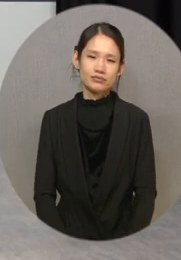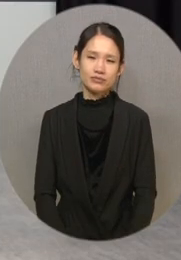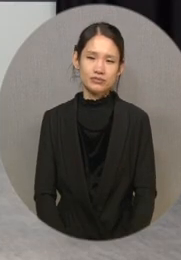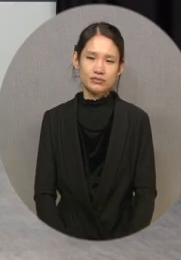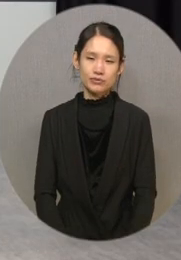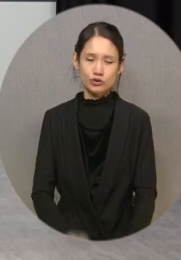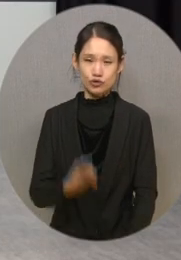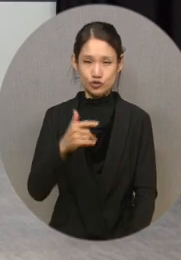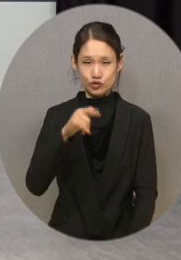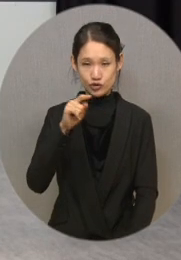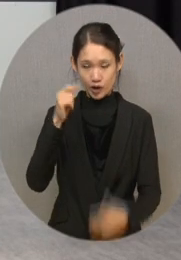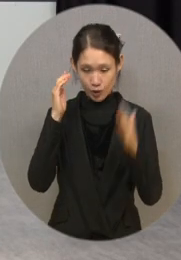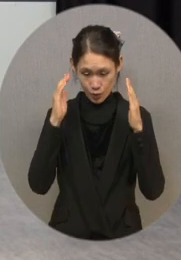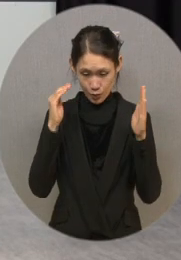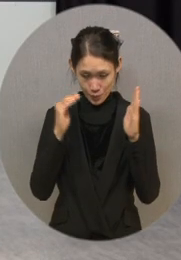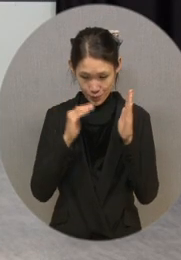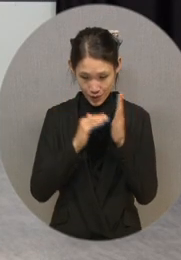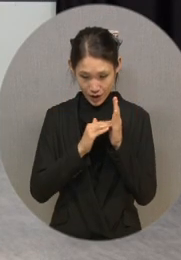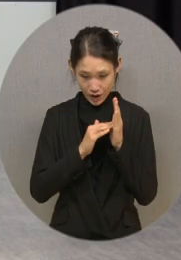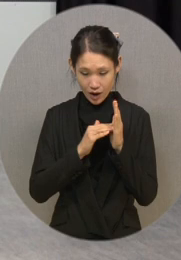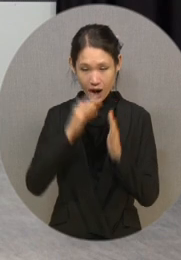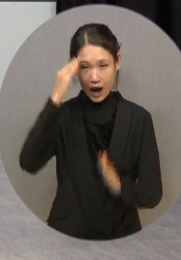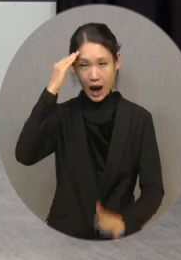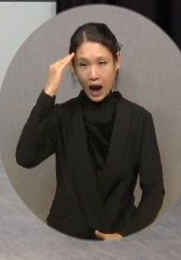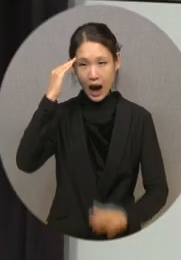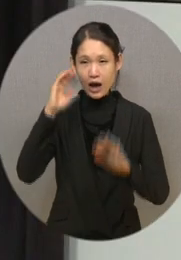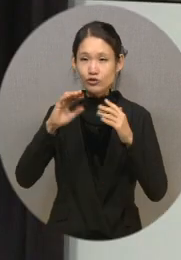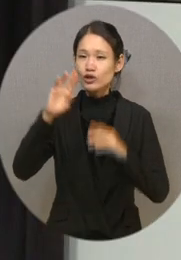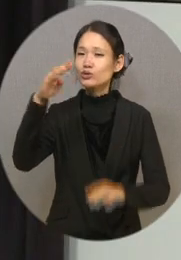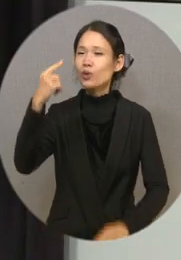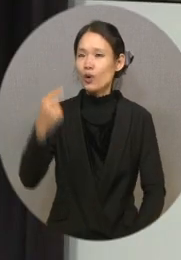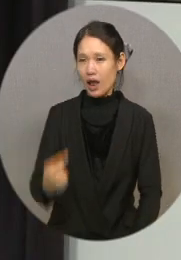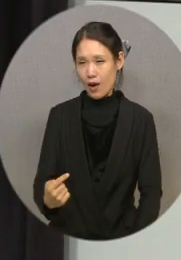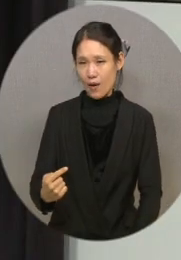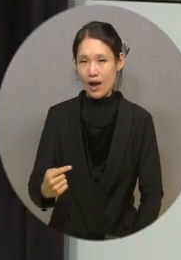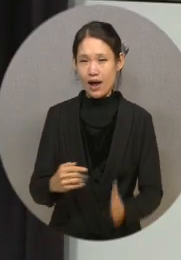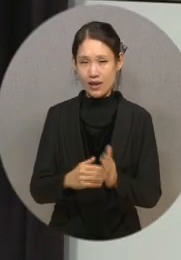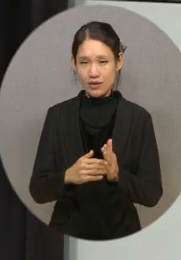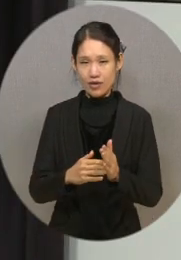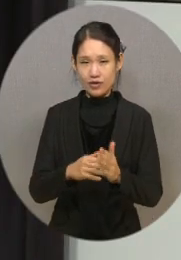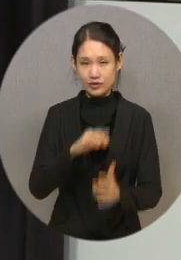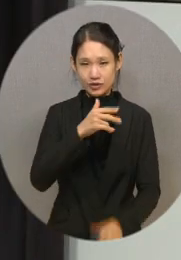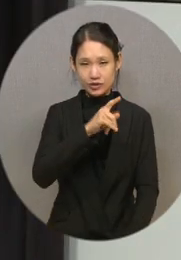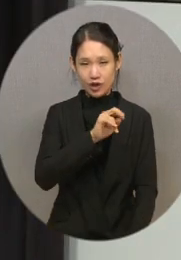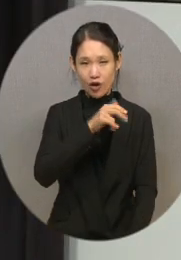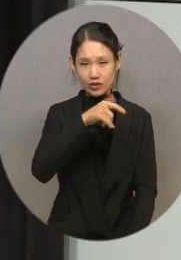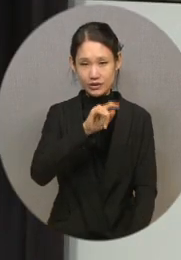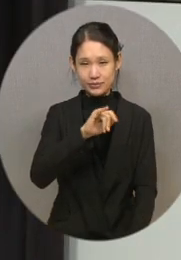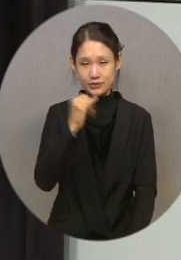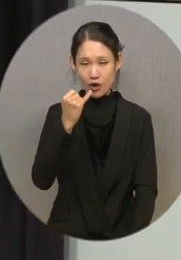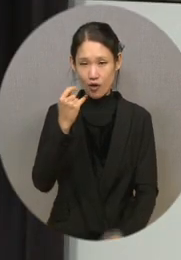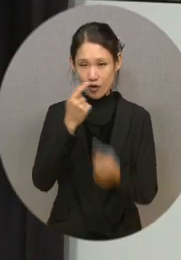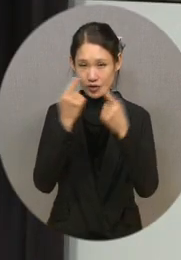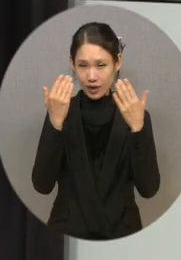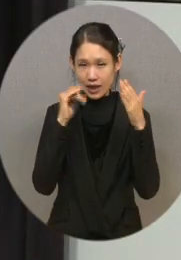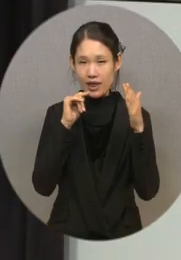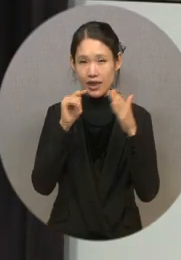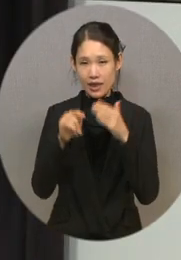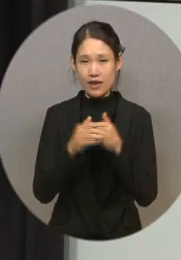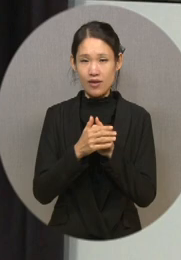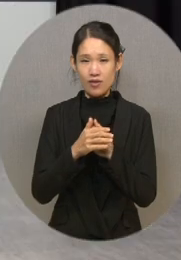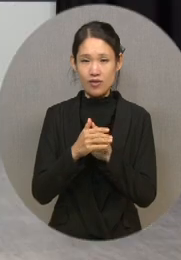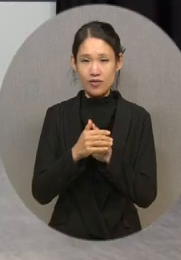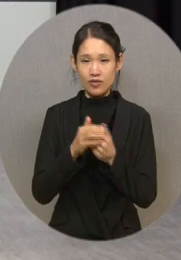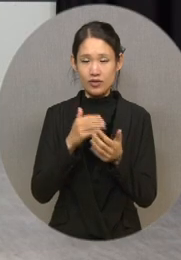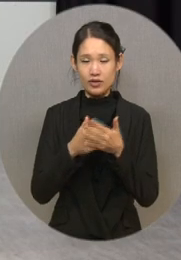유학을 마치시고 귀국을 하셔서 예. 바로 성심여대에 예. 나오셨나요? 네, 그렇습니다.